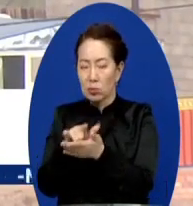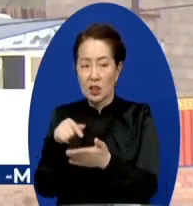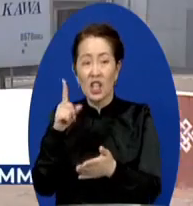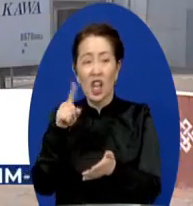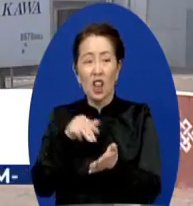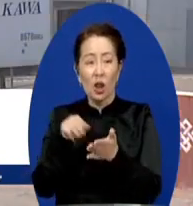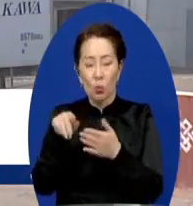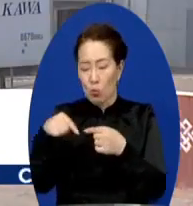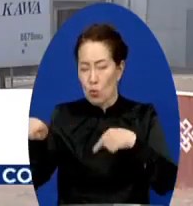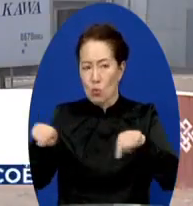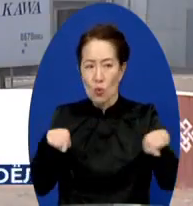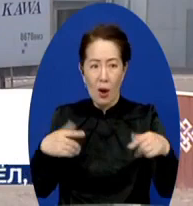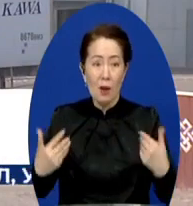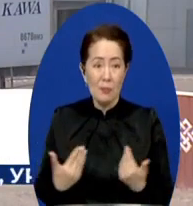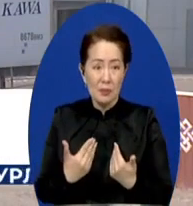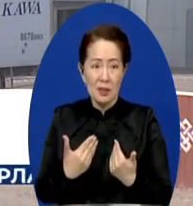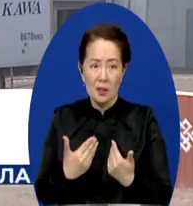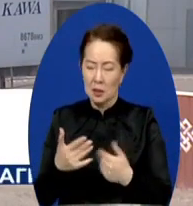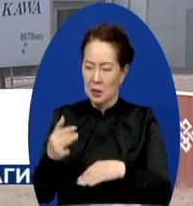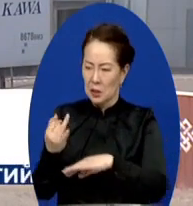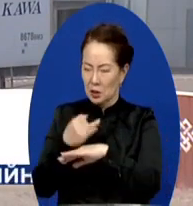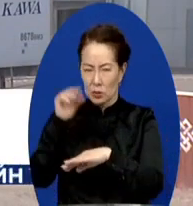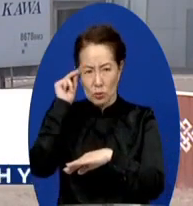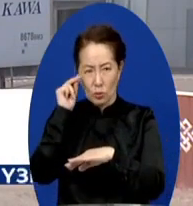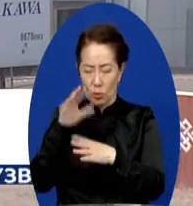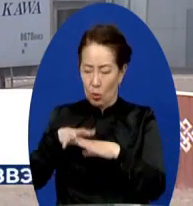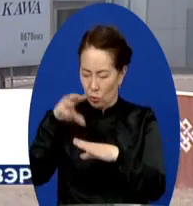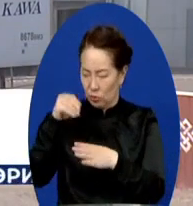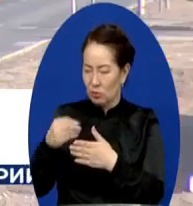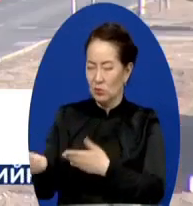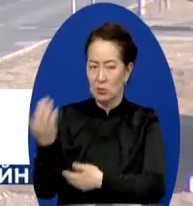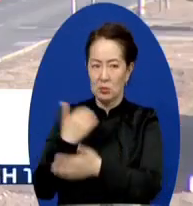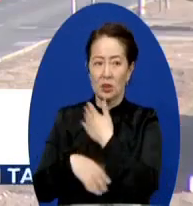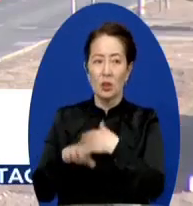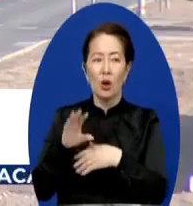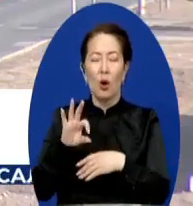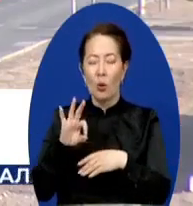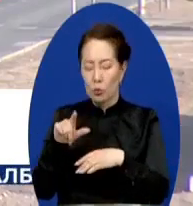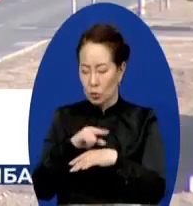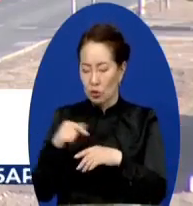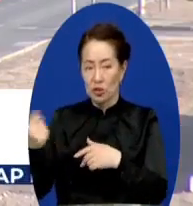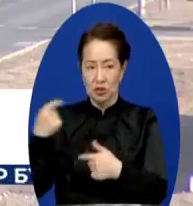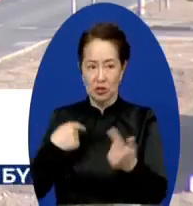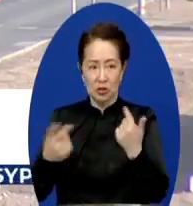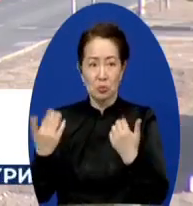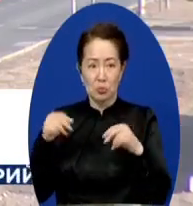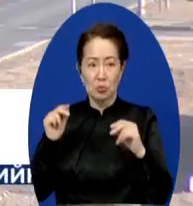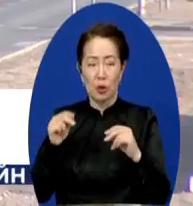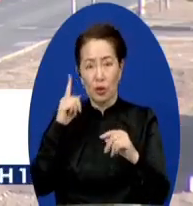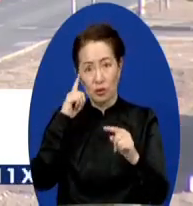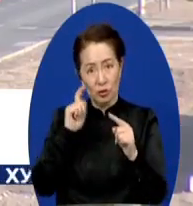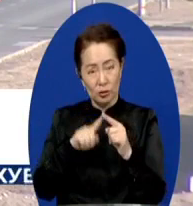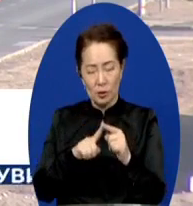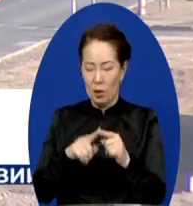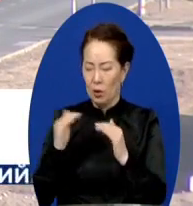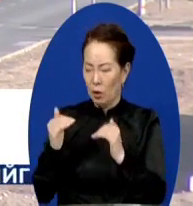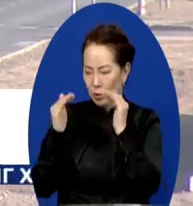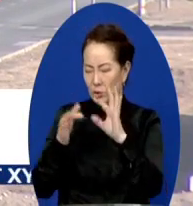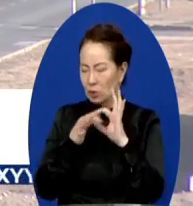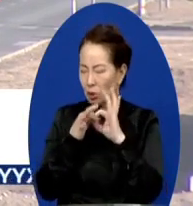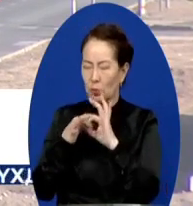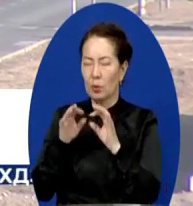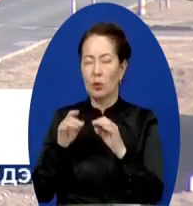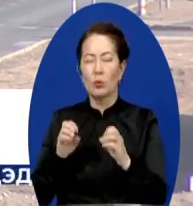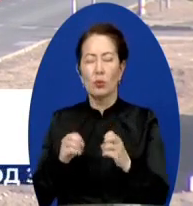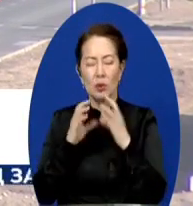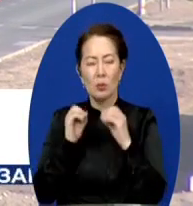байна. Энэ том зах зээлээс инженерээр суралцах оюутнууд Өмнөговийн шинжлэх ухааны технологийн сургуулийг зорддог ах учиртай. Хөгжил дагуулах бүтээн